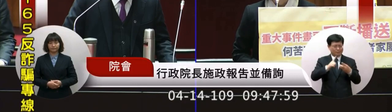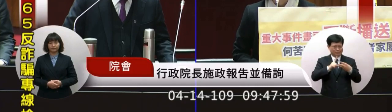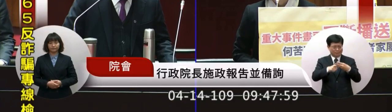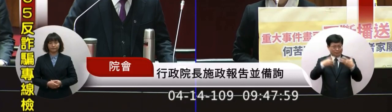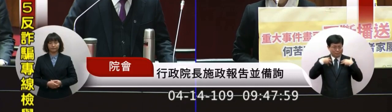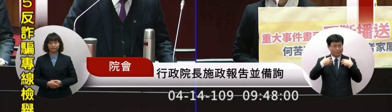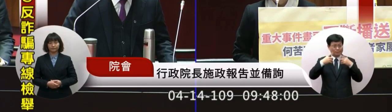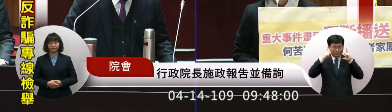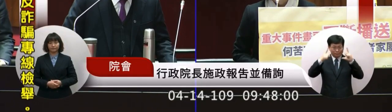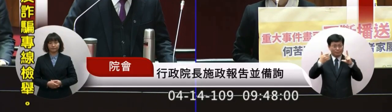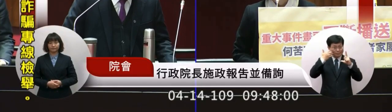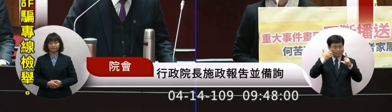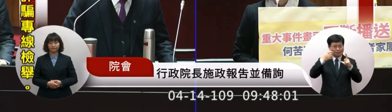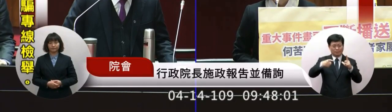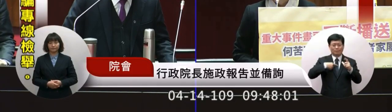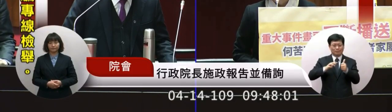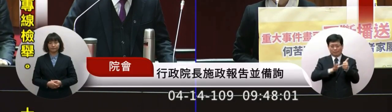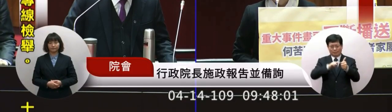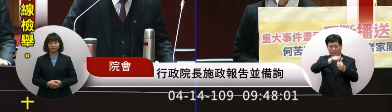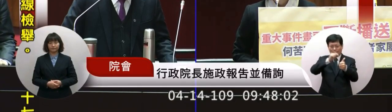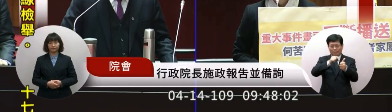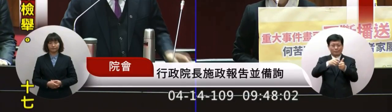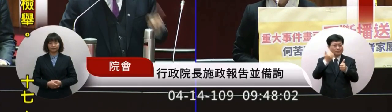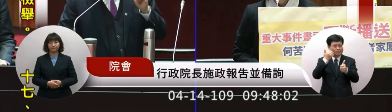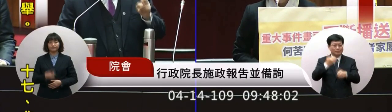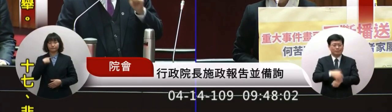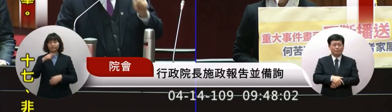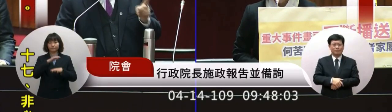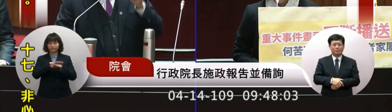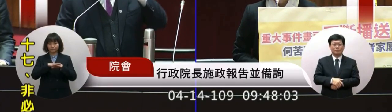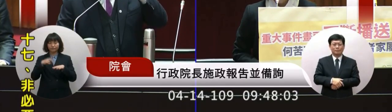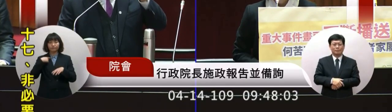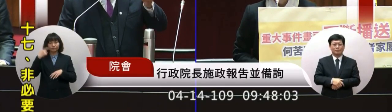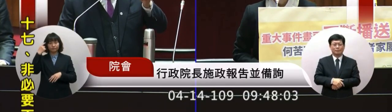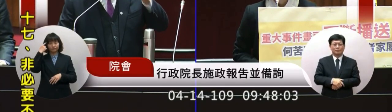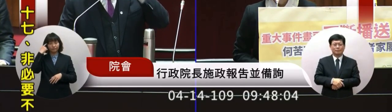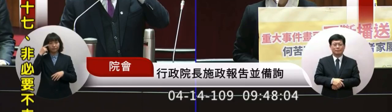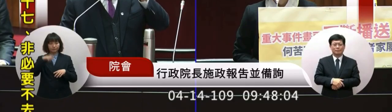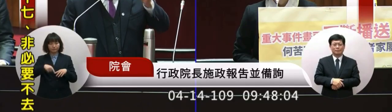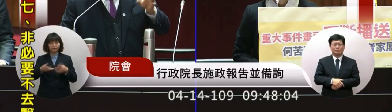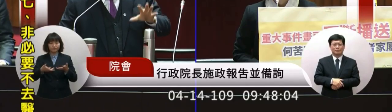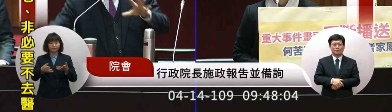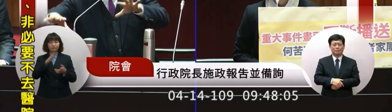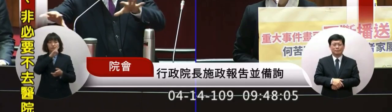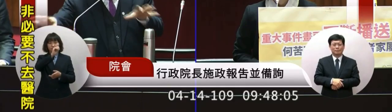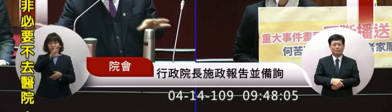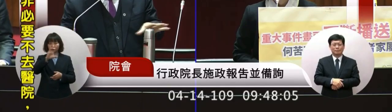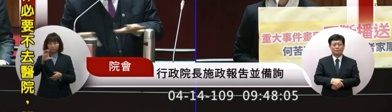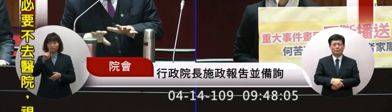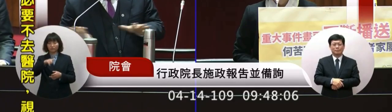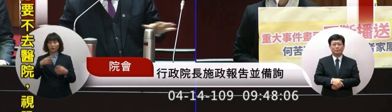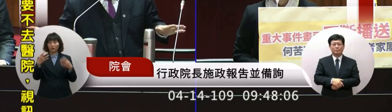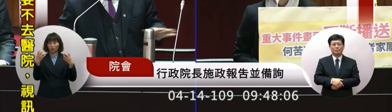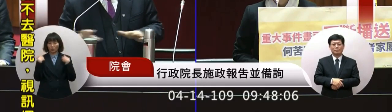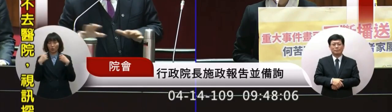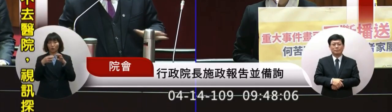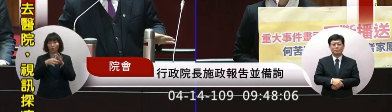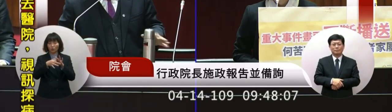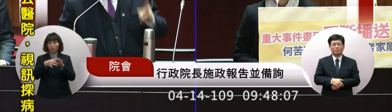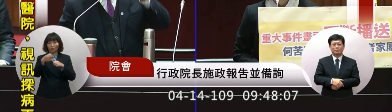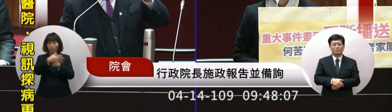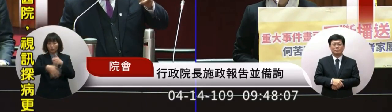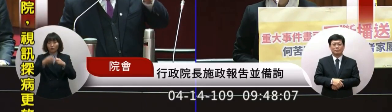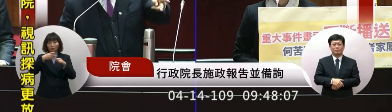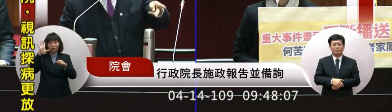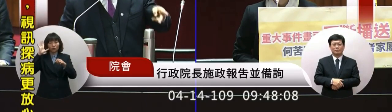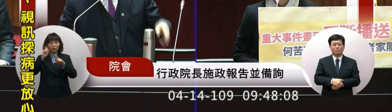主导这个所谓的跨部会的协调和沟通？ 好，我这个认为，一个是NCC 是管相关这